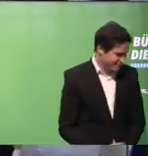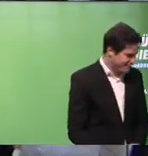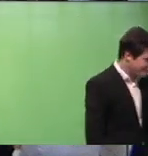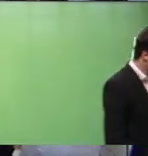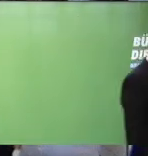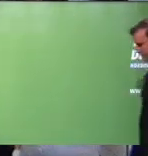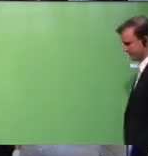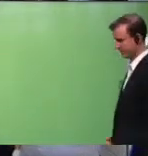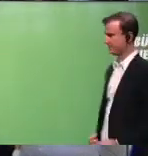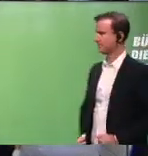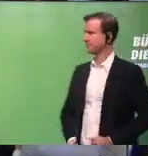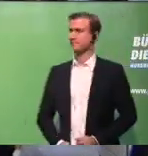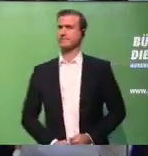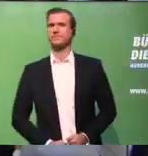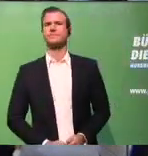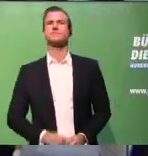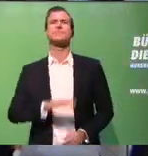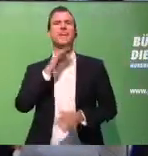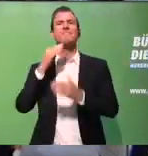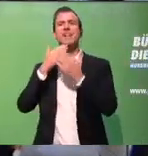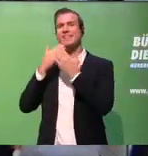Vielen herzlichen Dank, Sven.